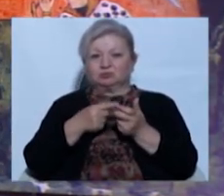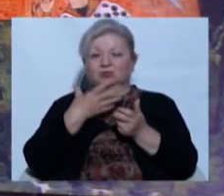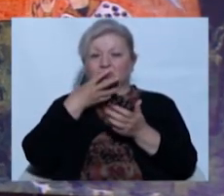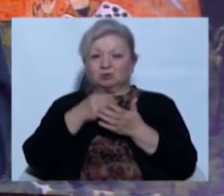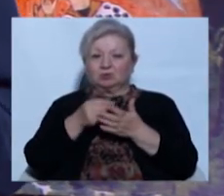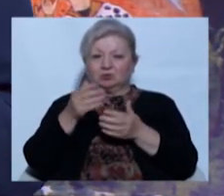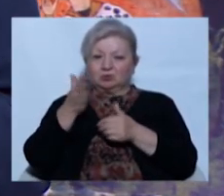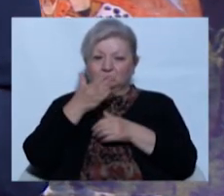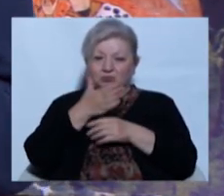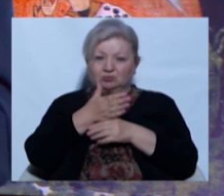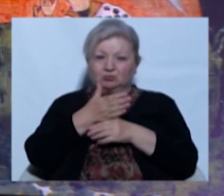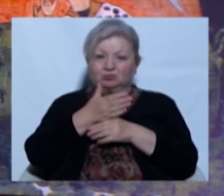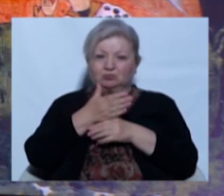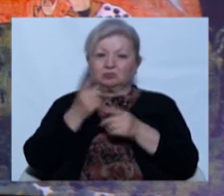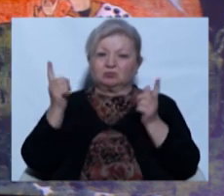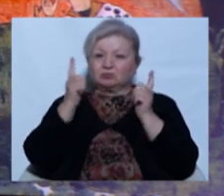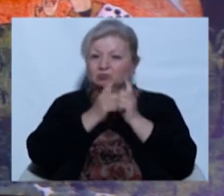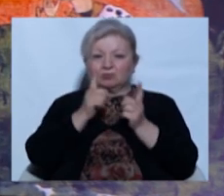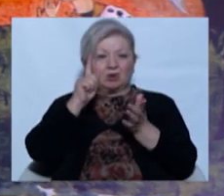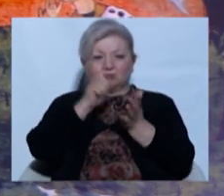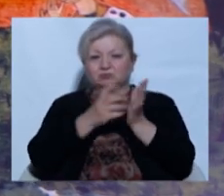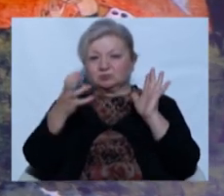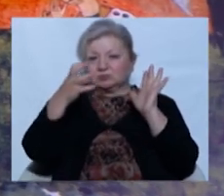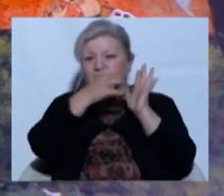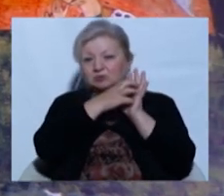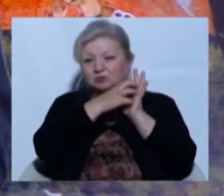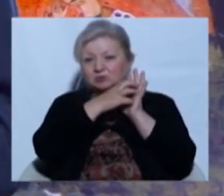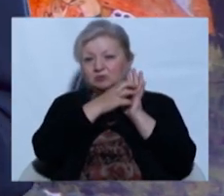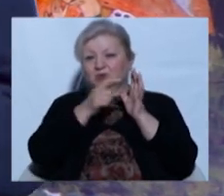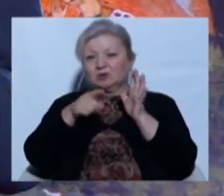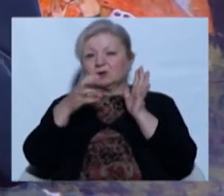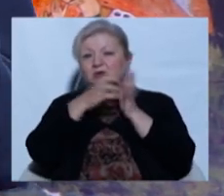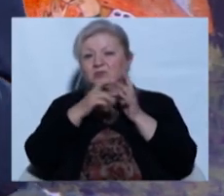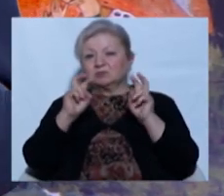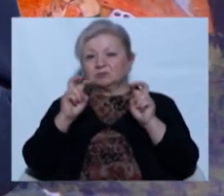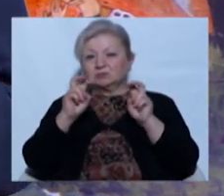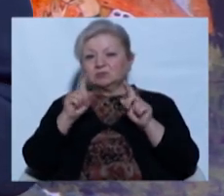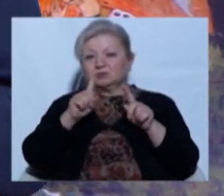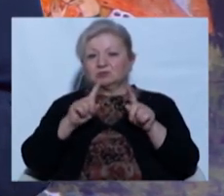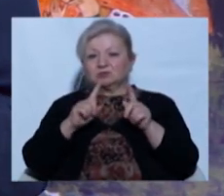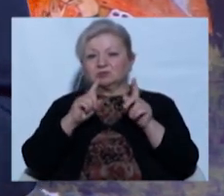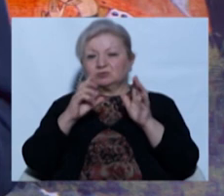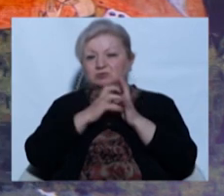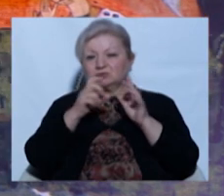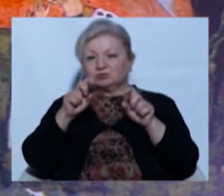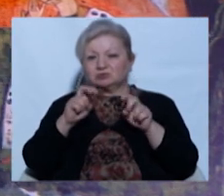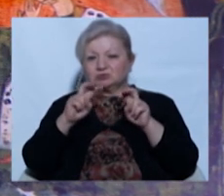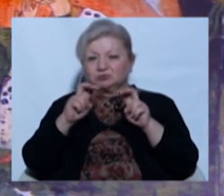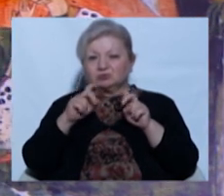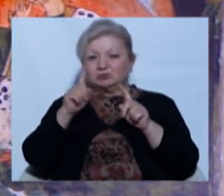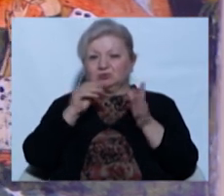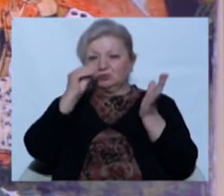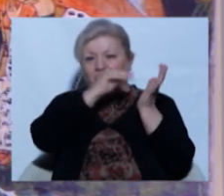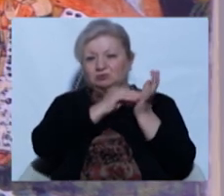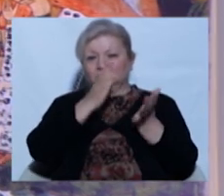დროშა. გვხვდება აუცილებლად გერბი, და გერბი ეს არის რაღაცა ნიშანი, რომელზეც ასახულია ისევ